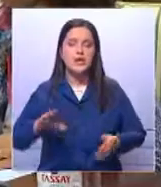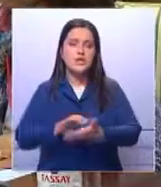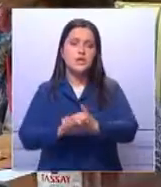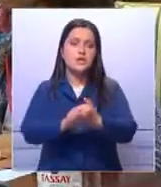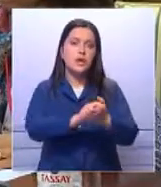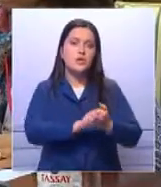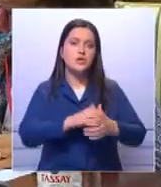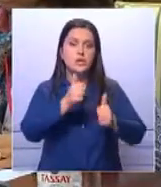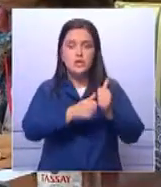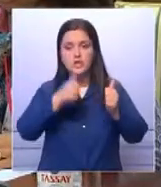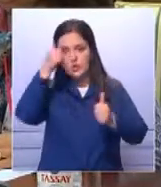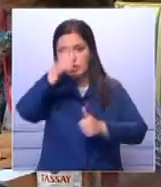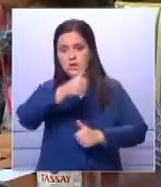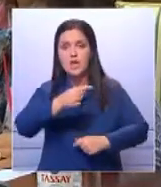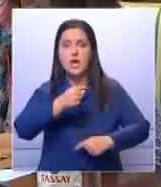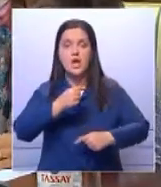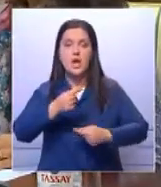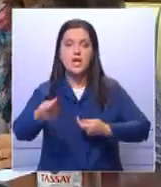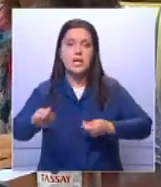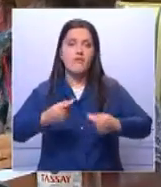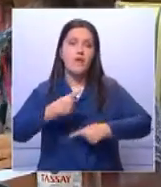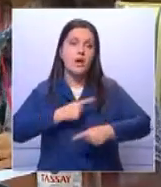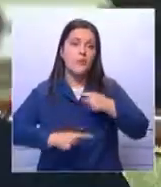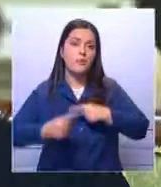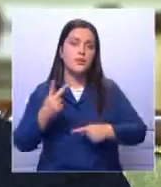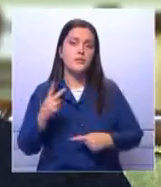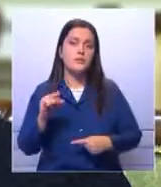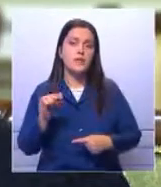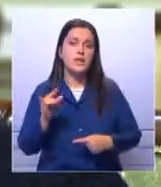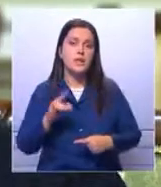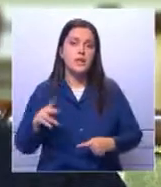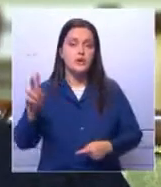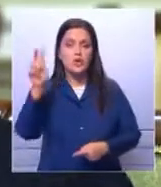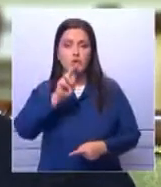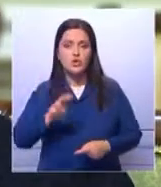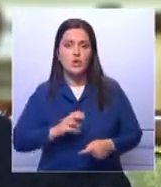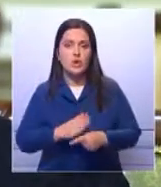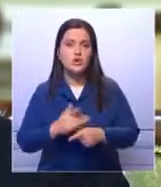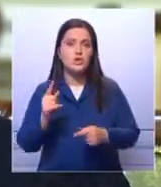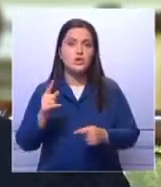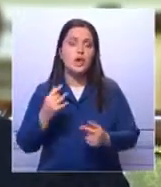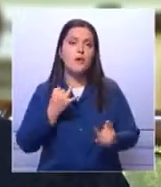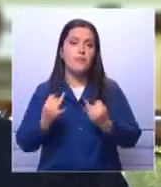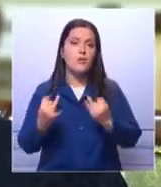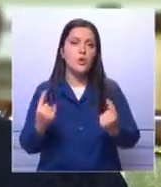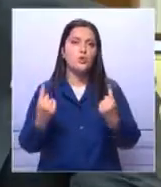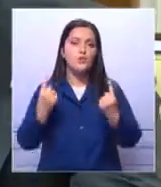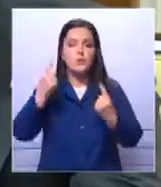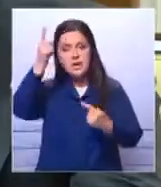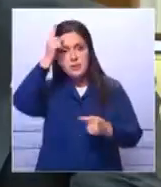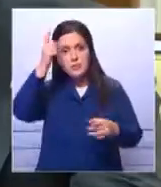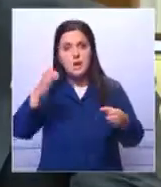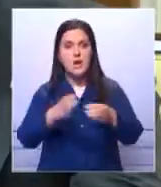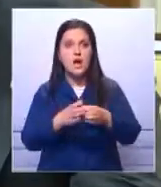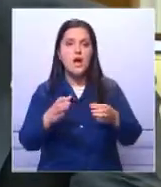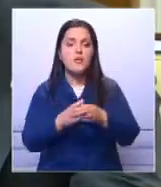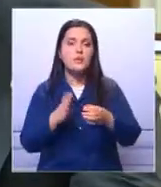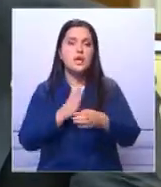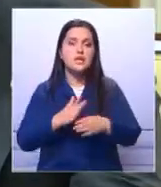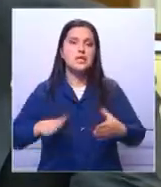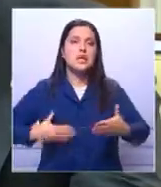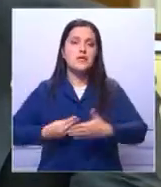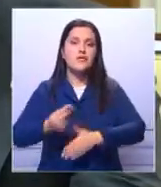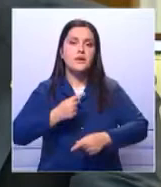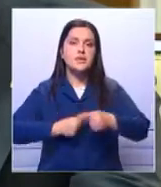Евросоюзе. Ежегодный товарооборот обеих стран превышает 2 миллиарда долларов. Идут переговоры с крупнейшими немецкими компаниями по запуску